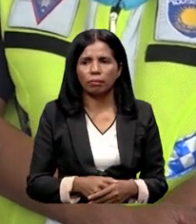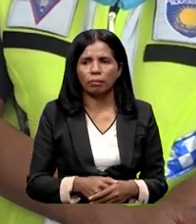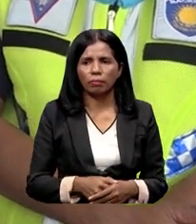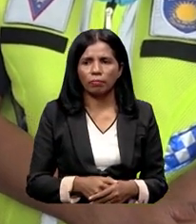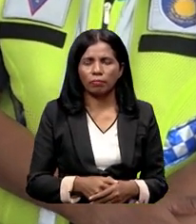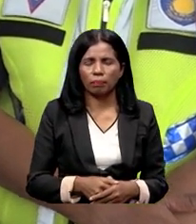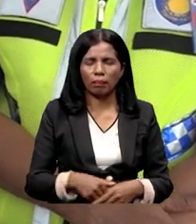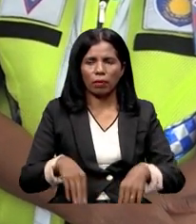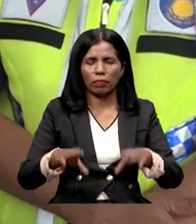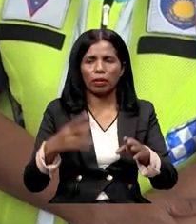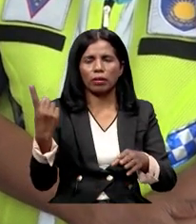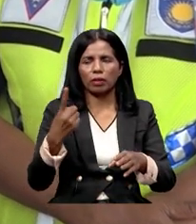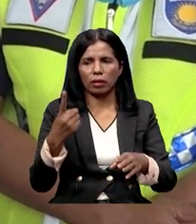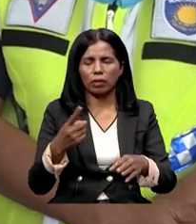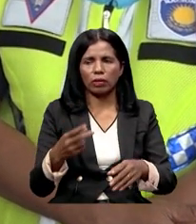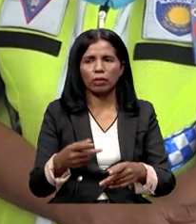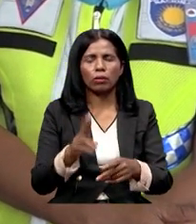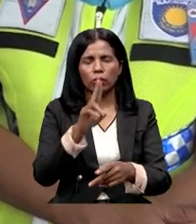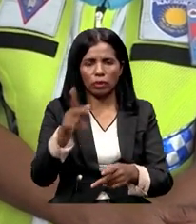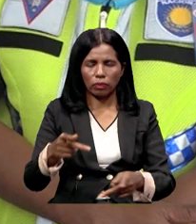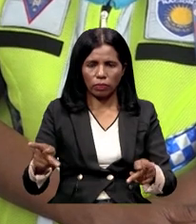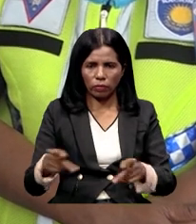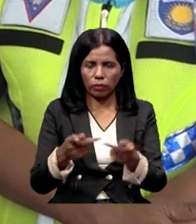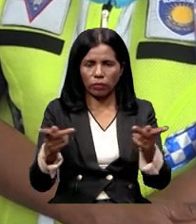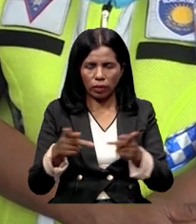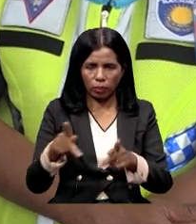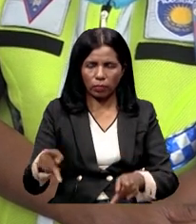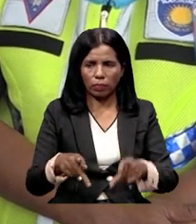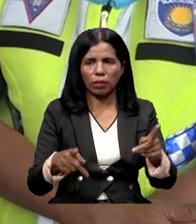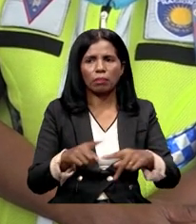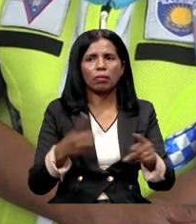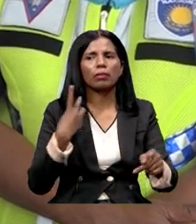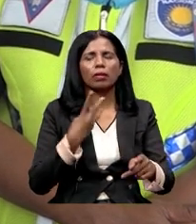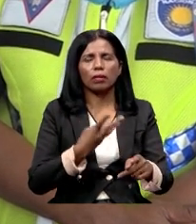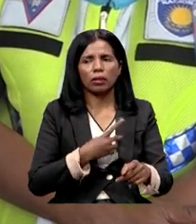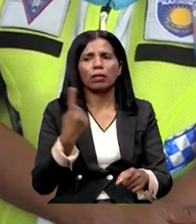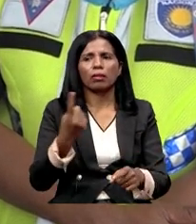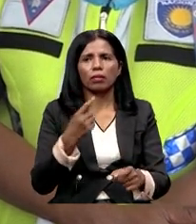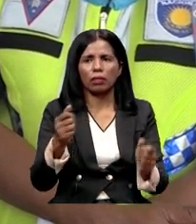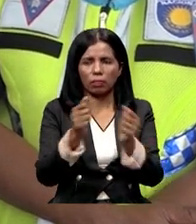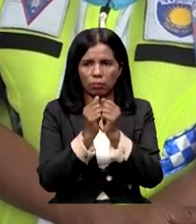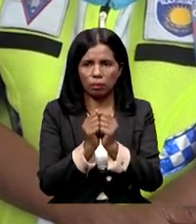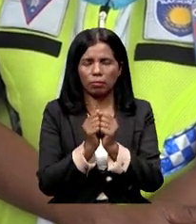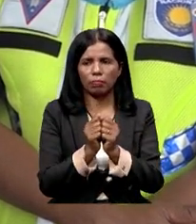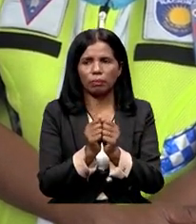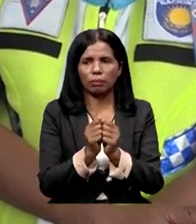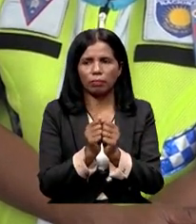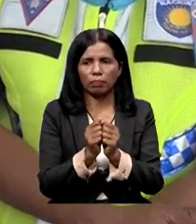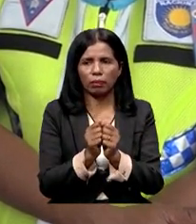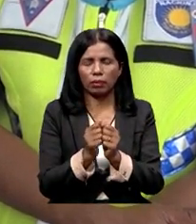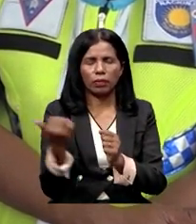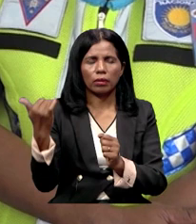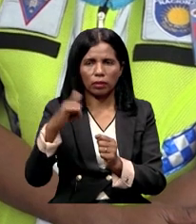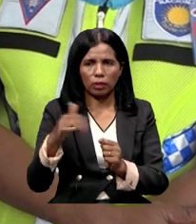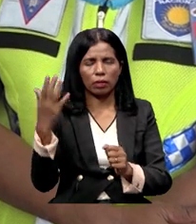penadores nene sempre okupa espasu publik sira nene huri pansa saan mebe ita nafatin hamutu ko sira gestal merkaru